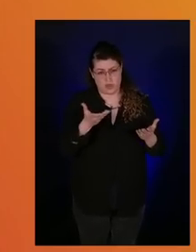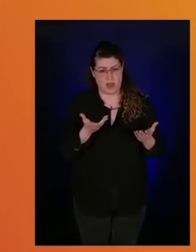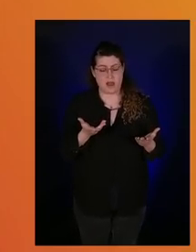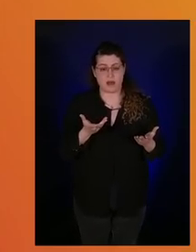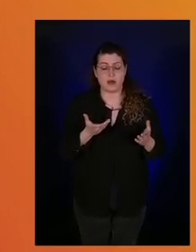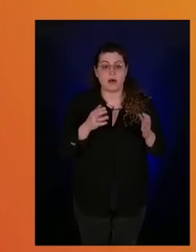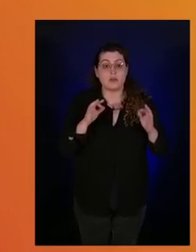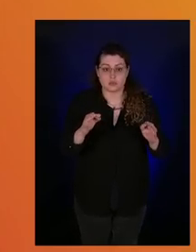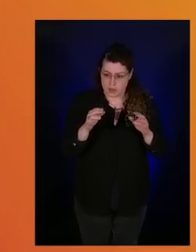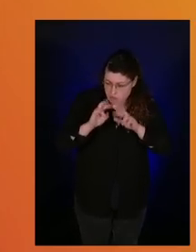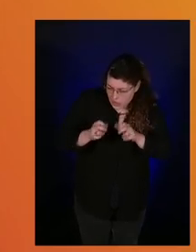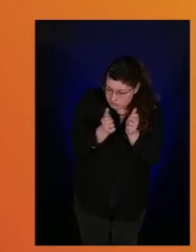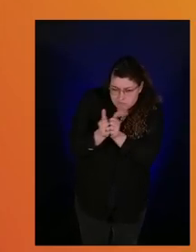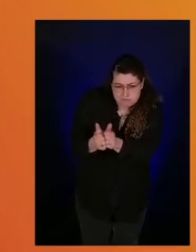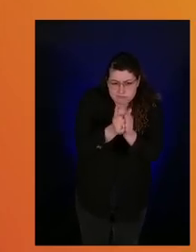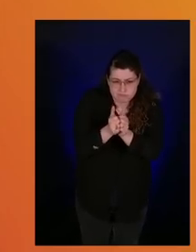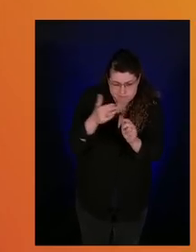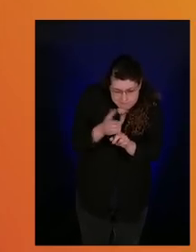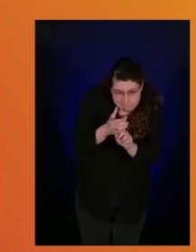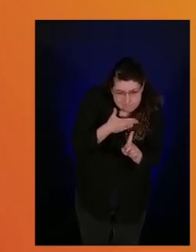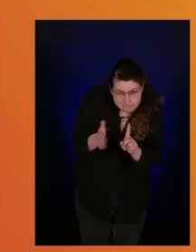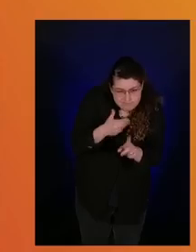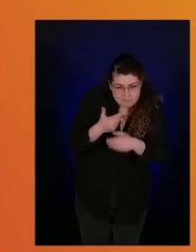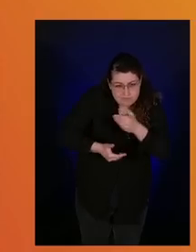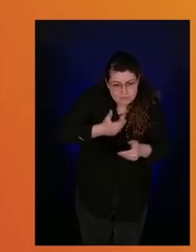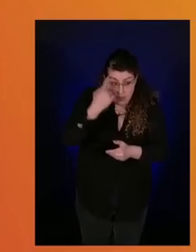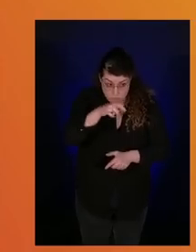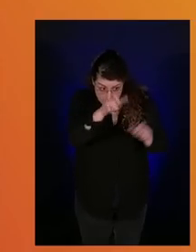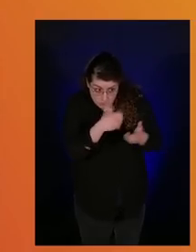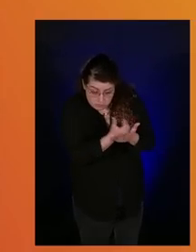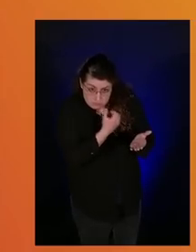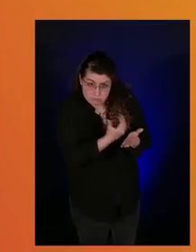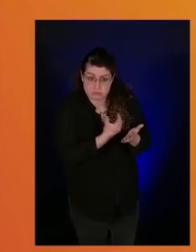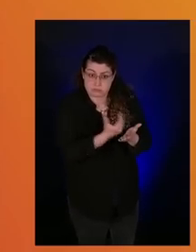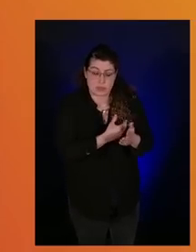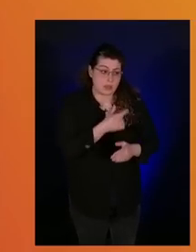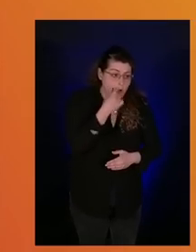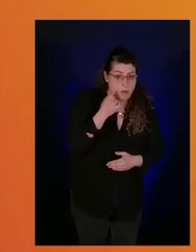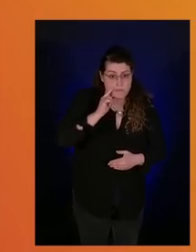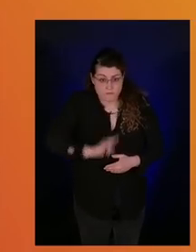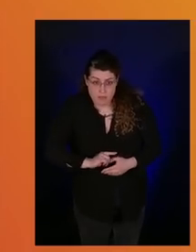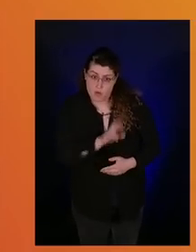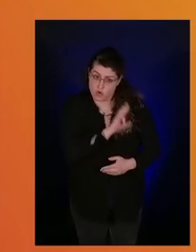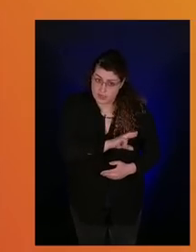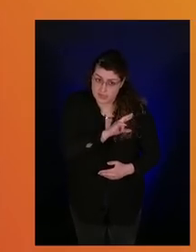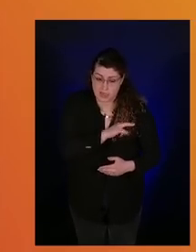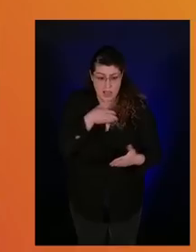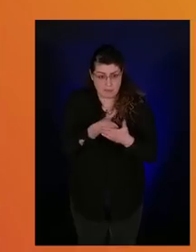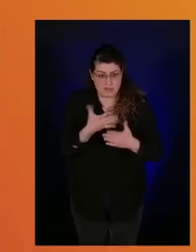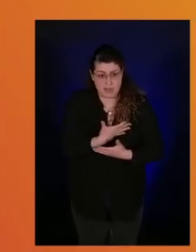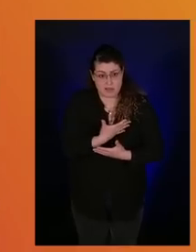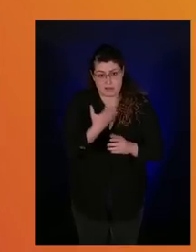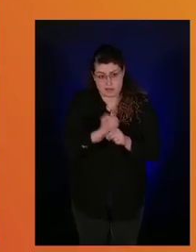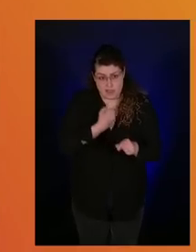d'unité avec tous ceux et celles qui luttent devient une nécessité pour les travailleurs et les travailleuses, les retraités, les privés d'emploi et les